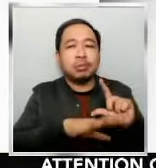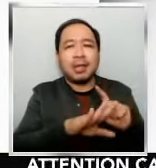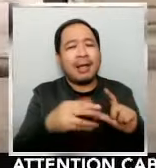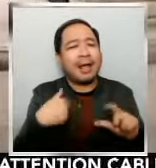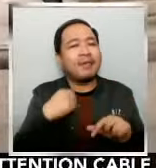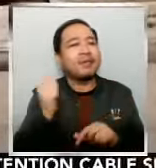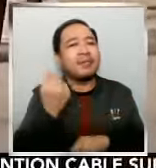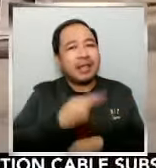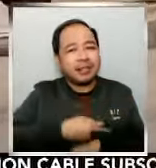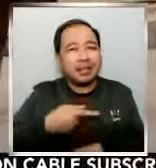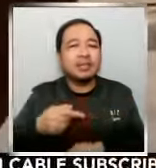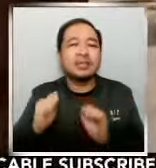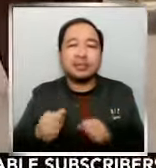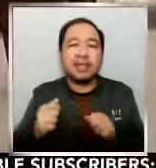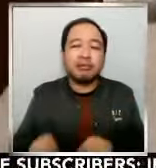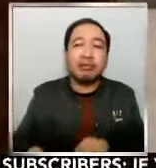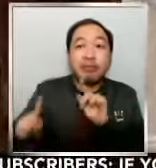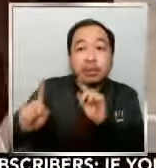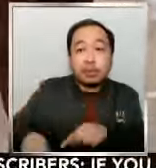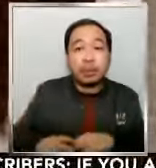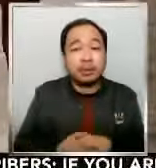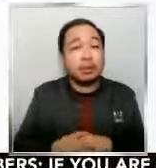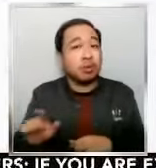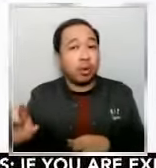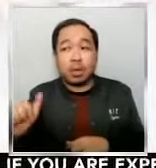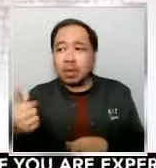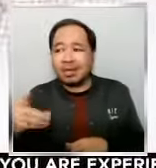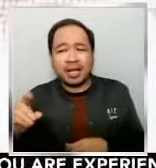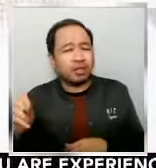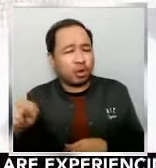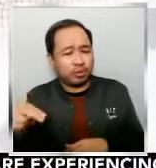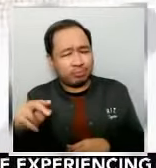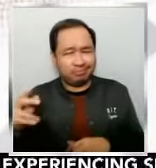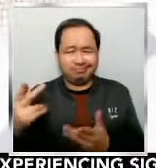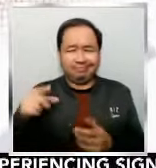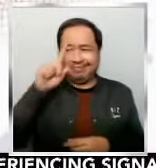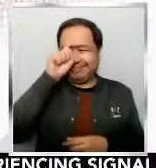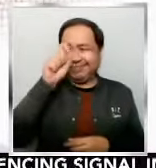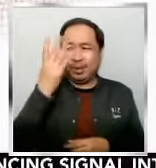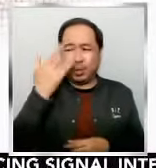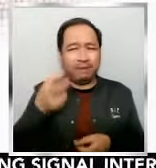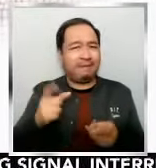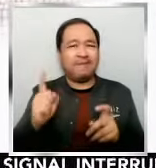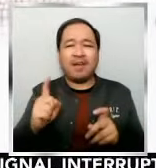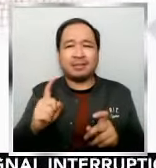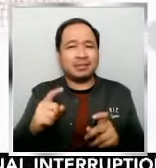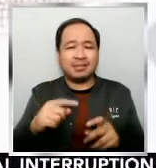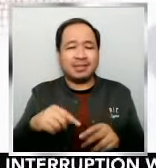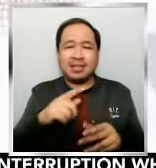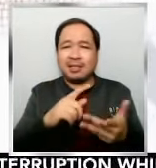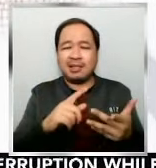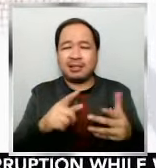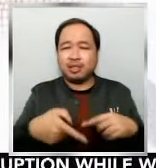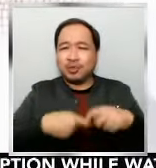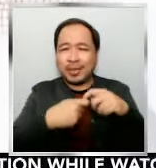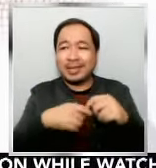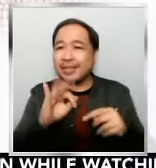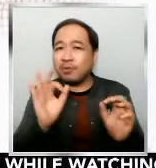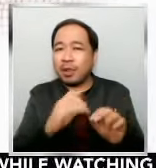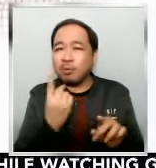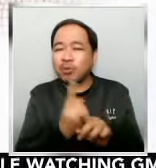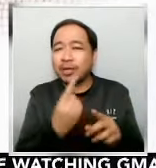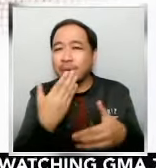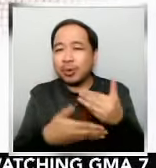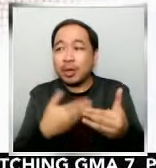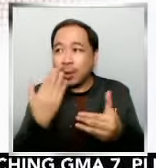ng komento. Kwestiyon naman ni Gadon kung bakit siya agad sinuspende ng korte nang wala umanong due process. Inanunsyo rin daw ito sa media nang hindi pa siya